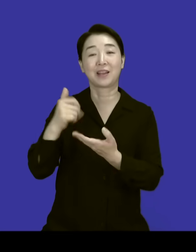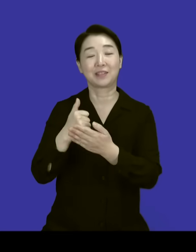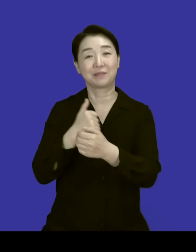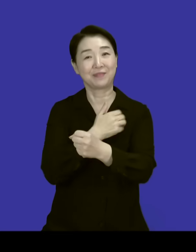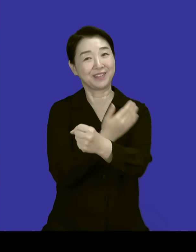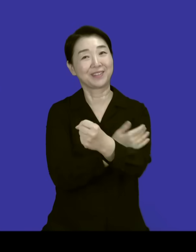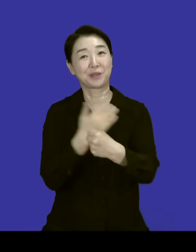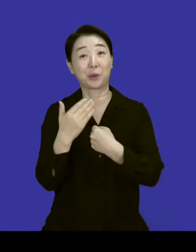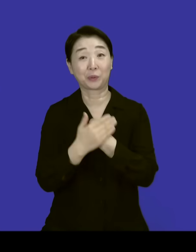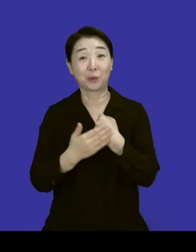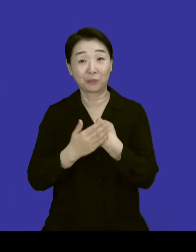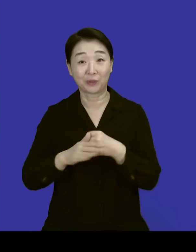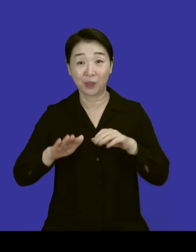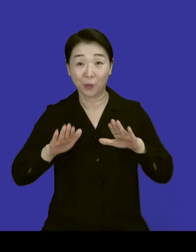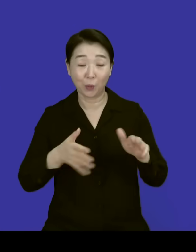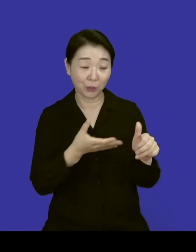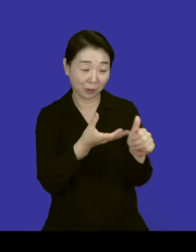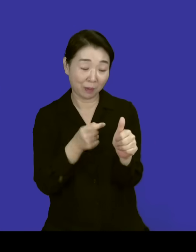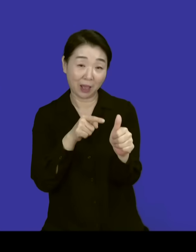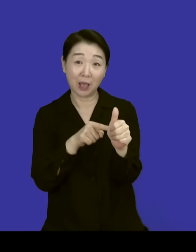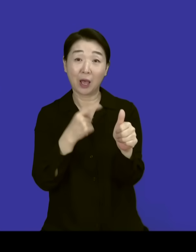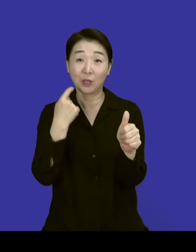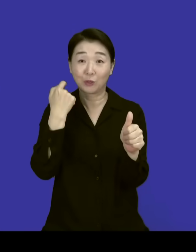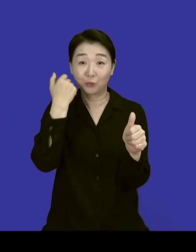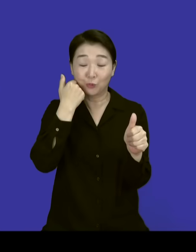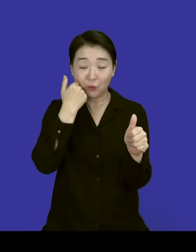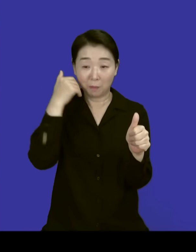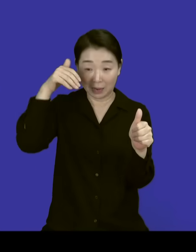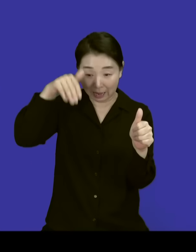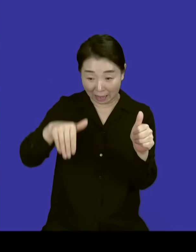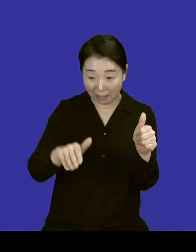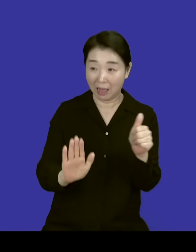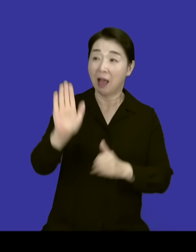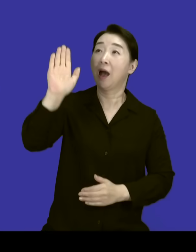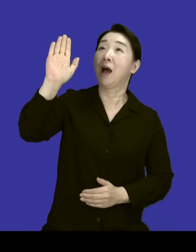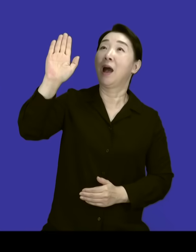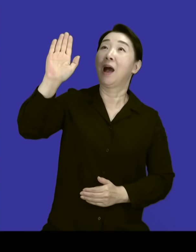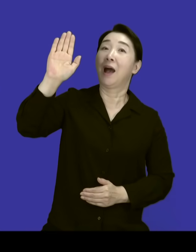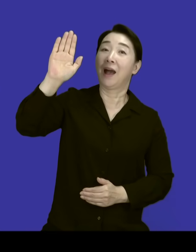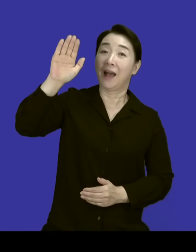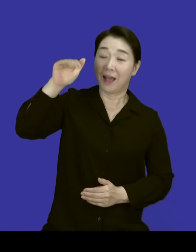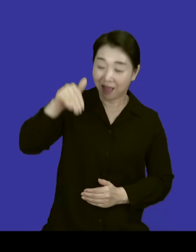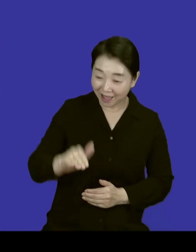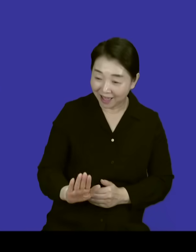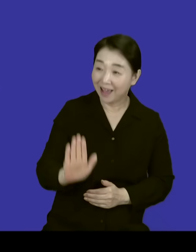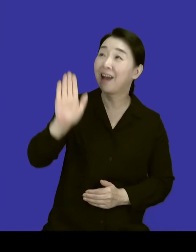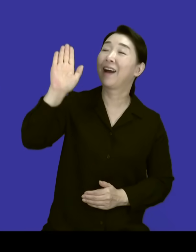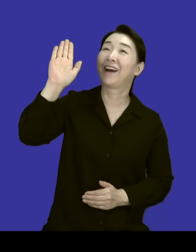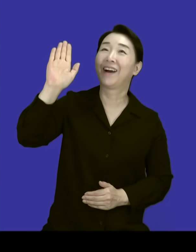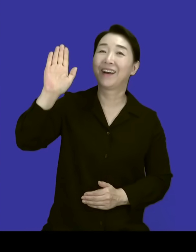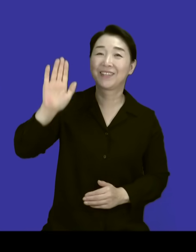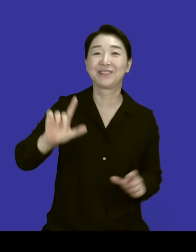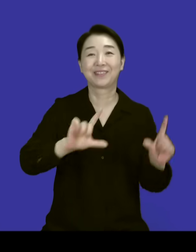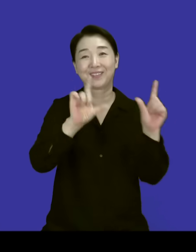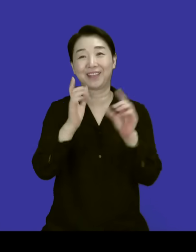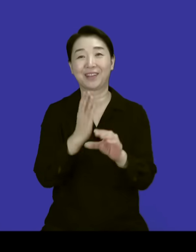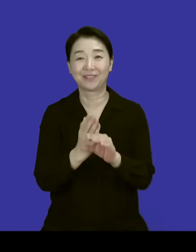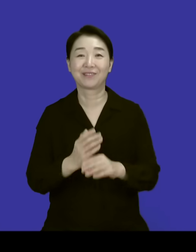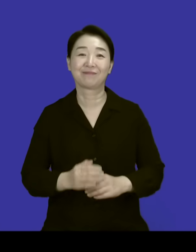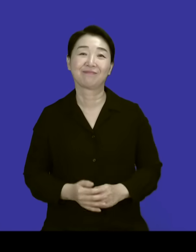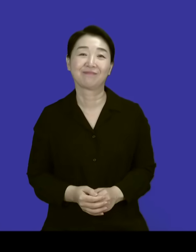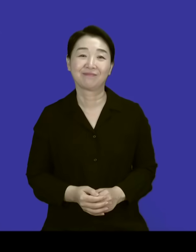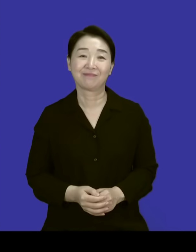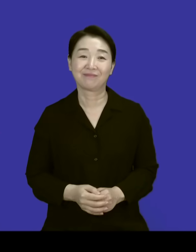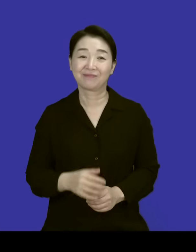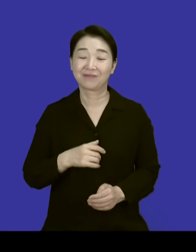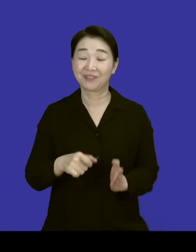같습니다. 맞아요. 오늘 나오실 분도 바닥에서부터 저 위까지 지금도 그렇게 드라마틱하게 살고 계신 분입니다. 네네.